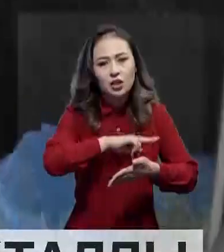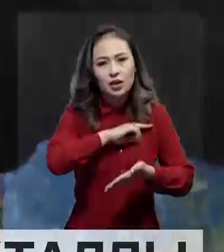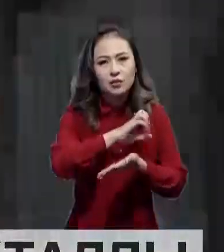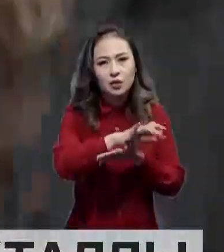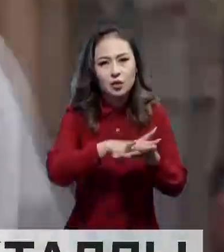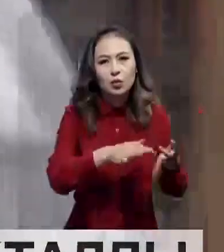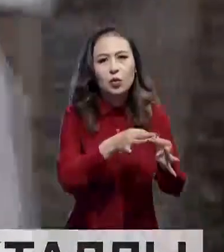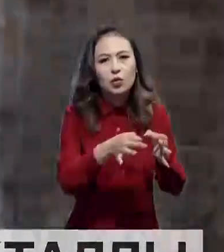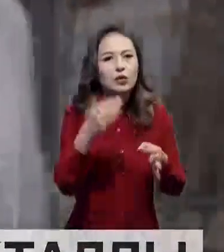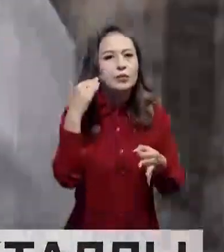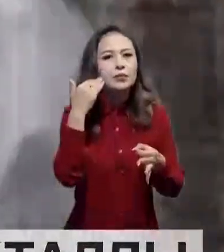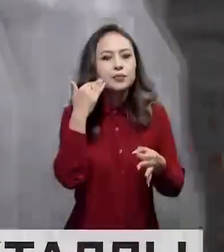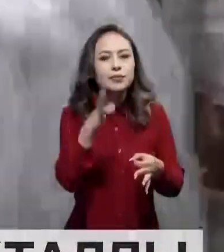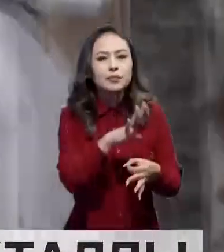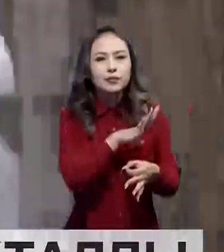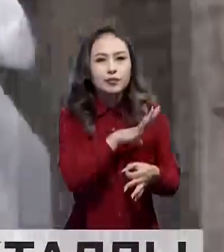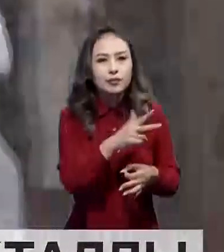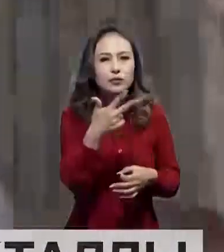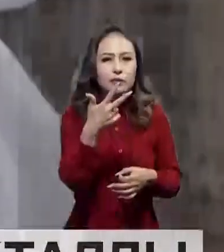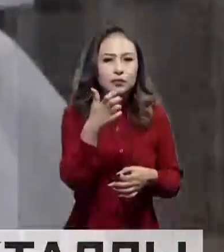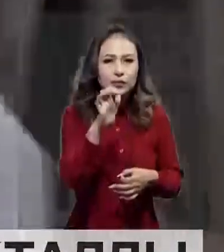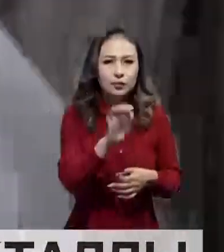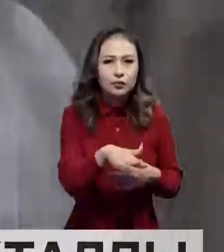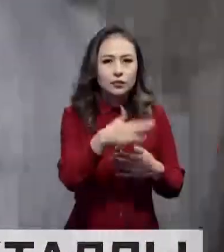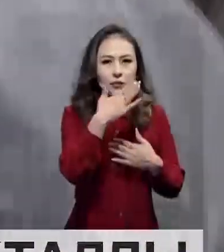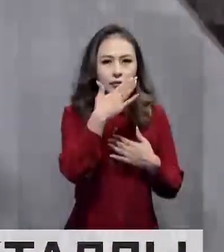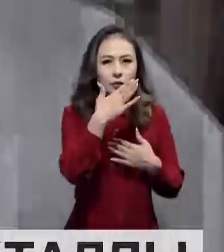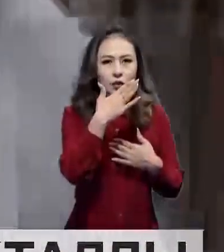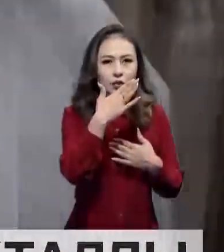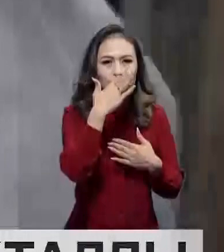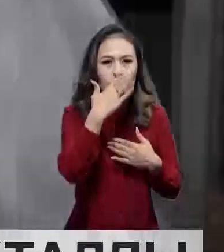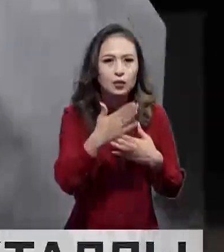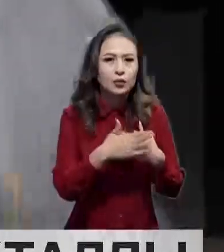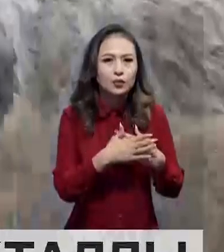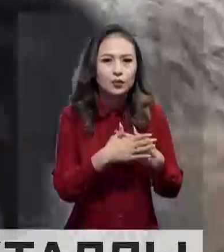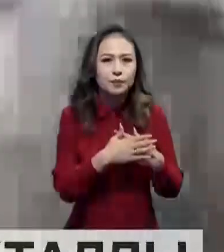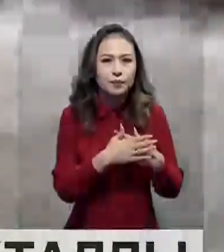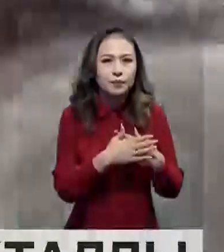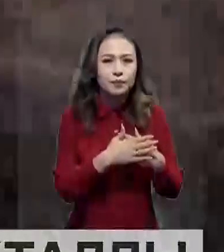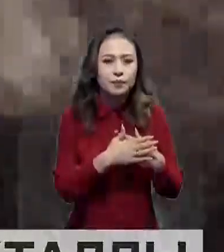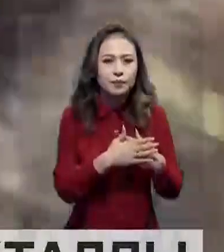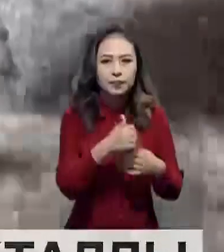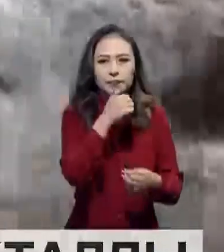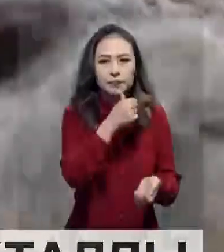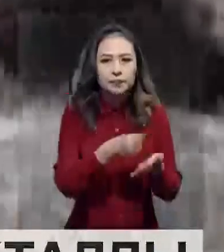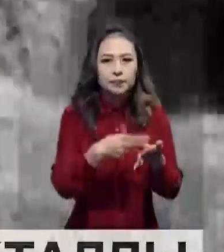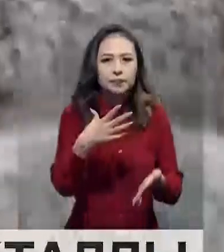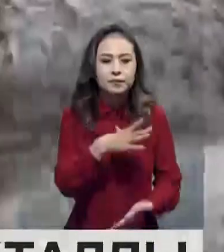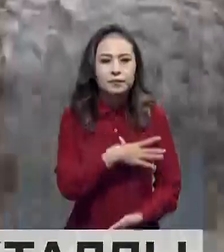жұмыстар жалғасып жатыр. Өңірде шамамен ірілігі ұсақты 300 мыңға жуық малдан сынама